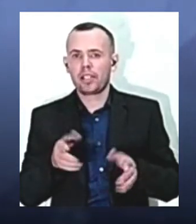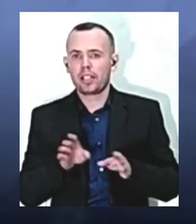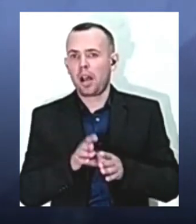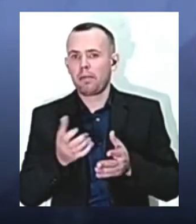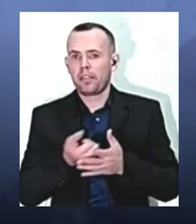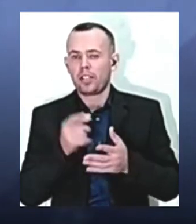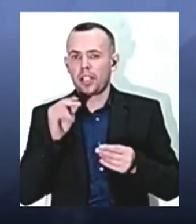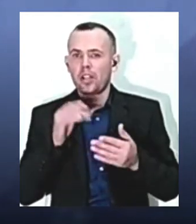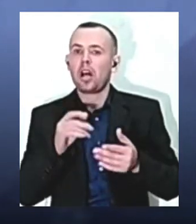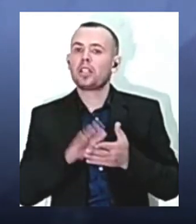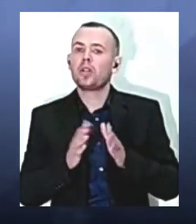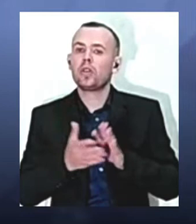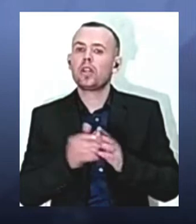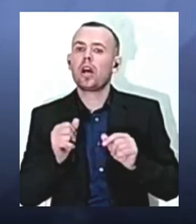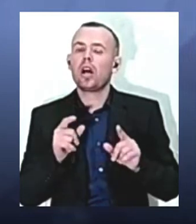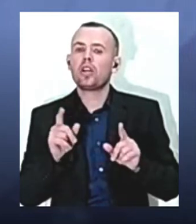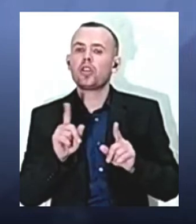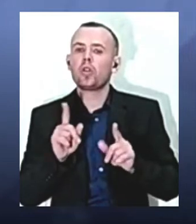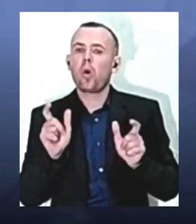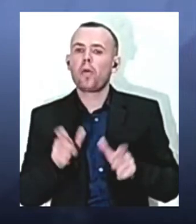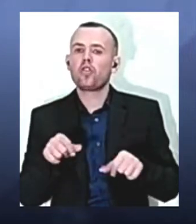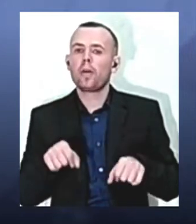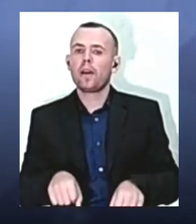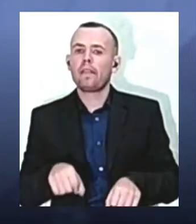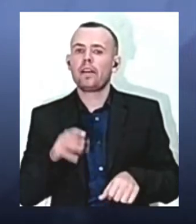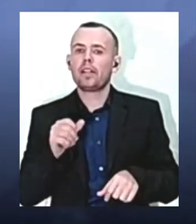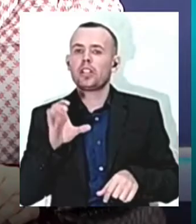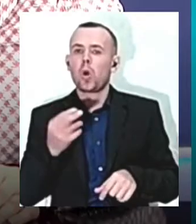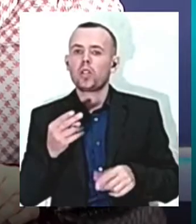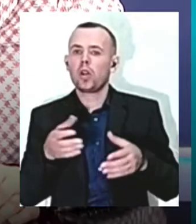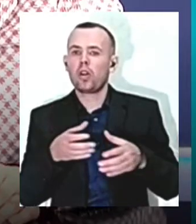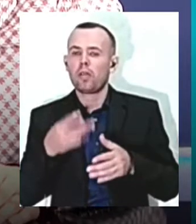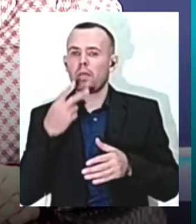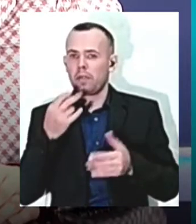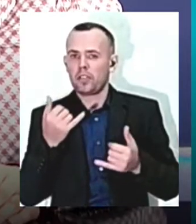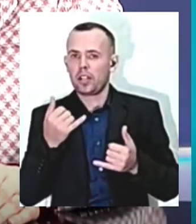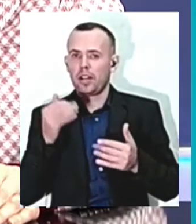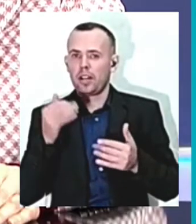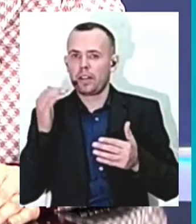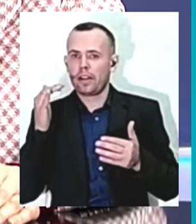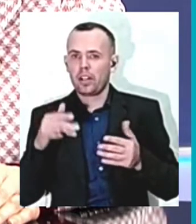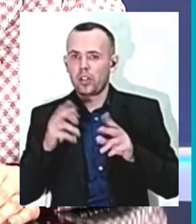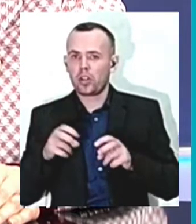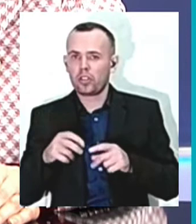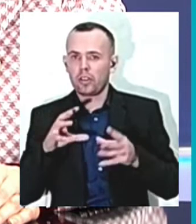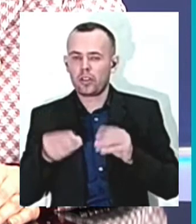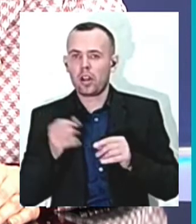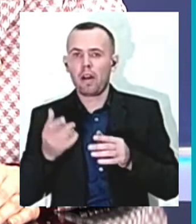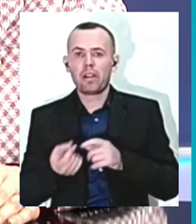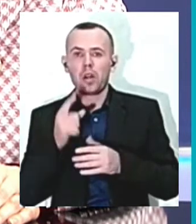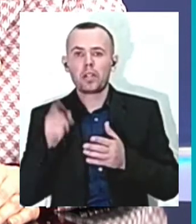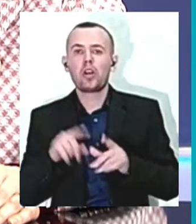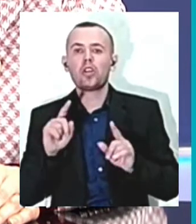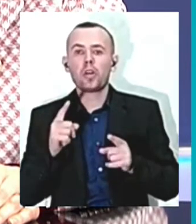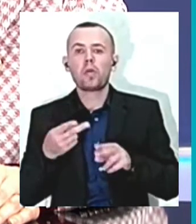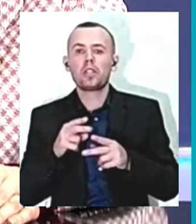А щодо обмеження прав певних соціальних груп, бачимо зараз результати дослідження, а виникає питання, чому в цьому переліку немає